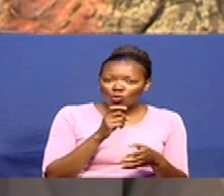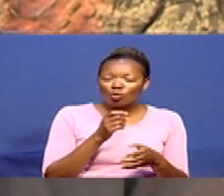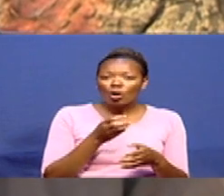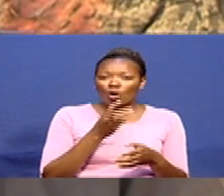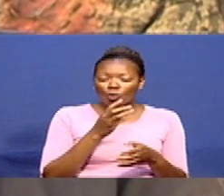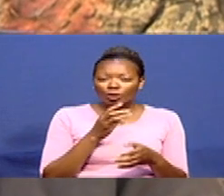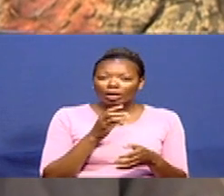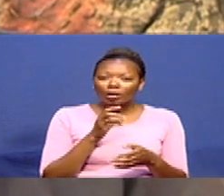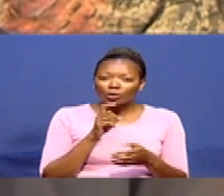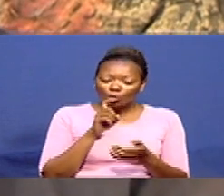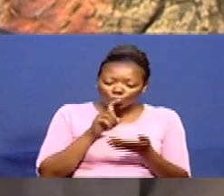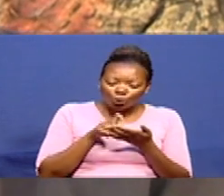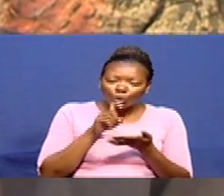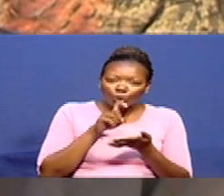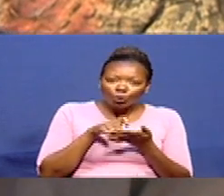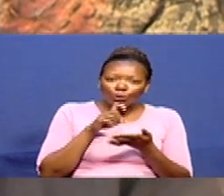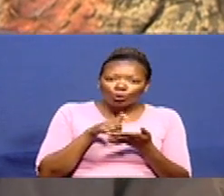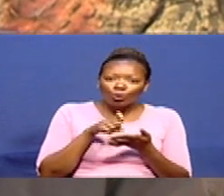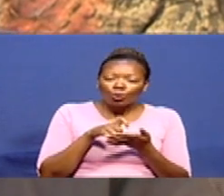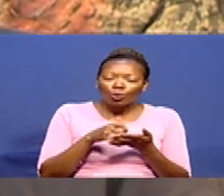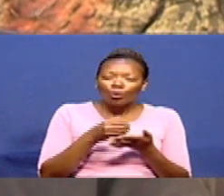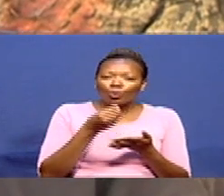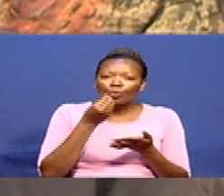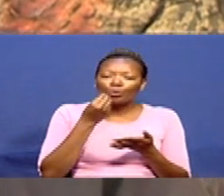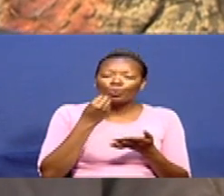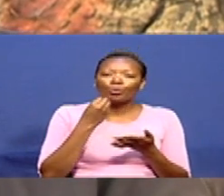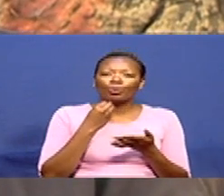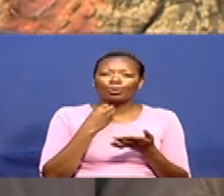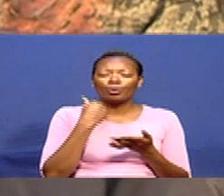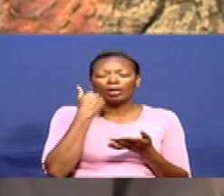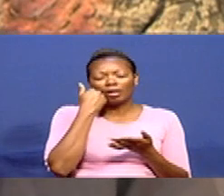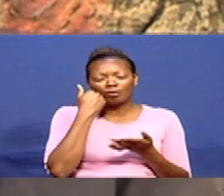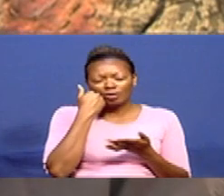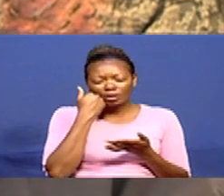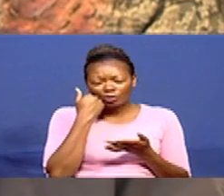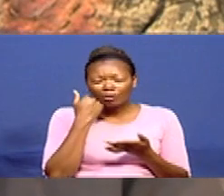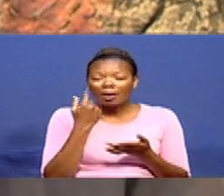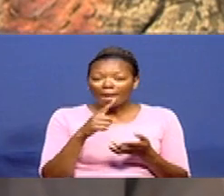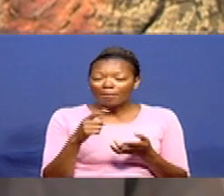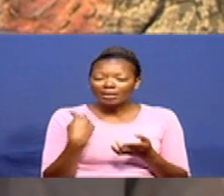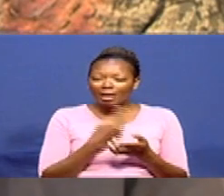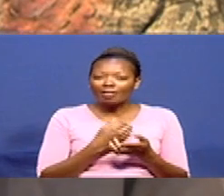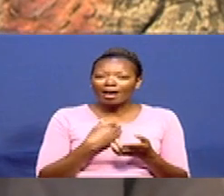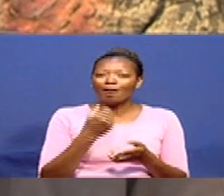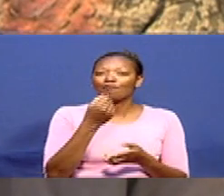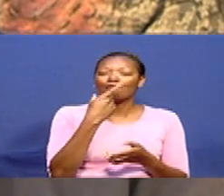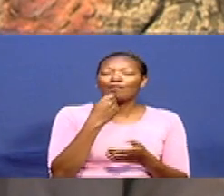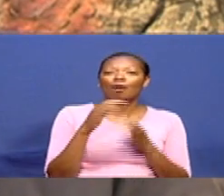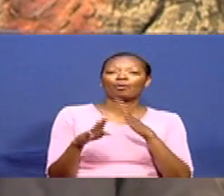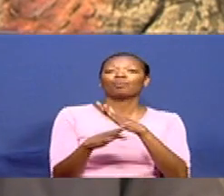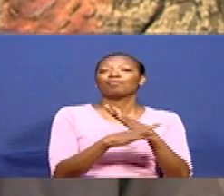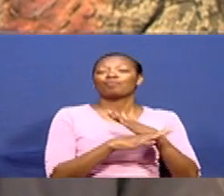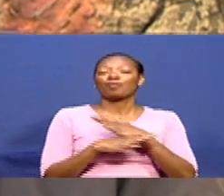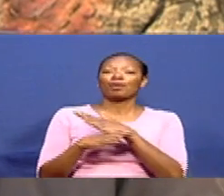ile chlorine tunaziwekea kwa maji, tunatibu ile maji sikikunywa ili zisipate ile ugonjwa. So